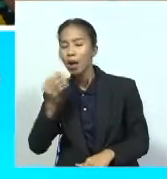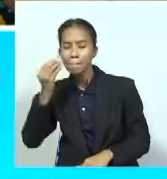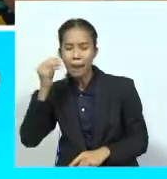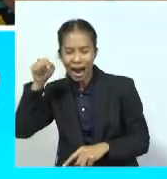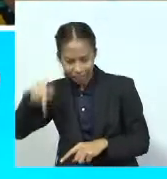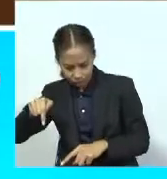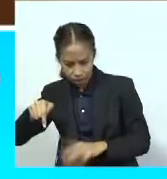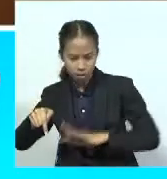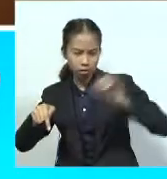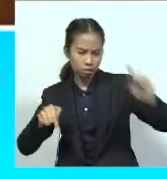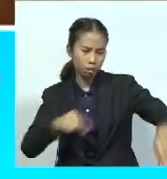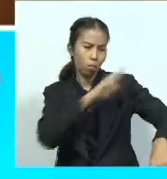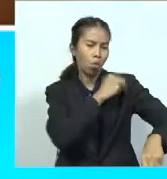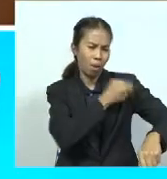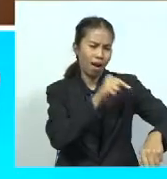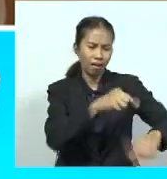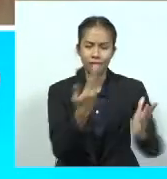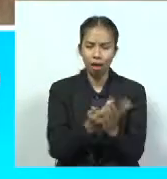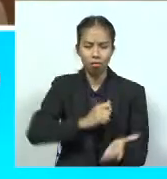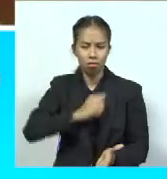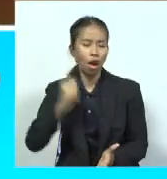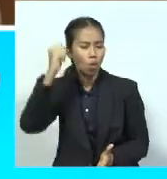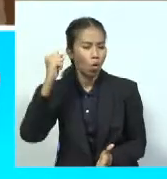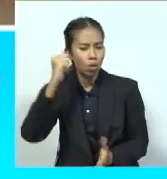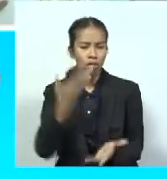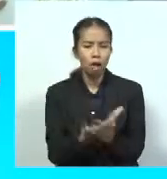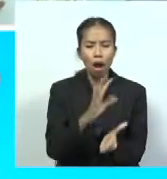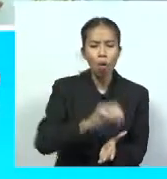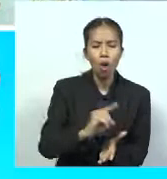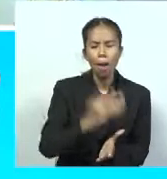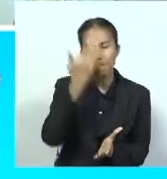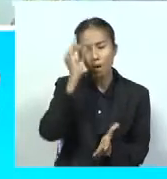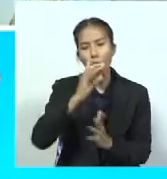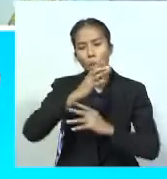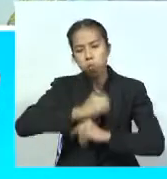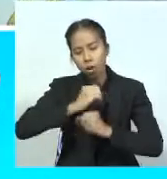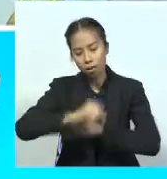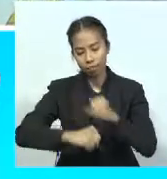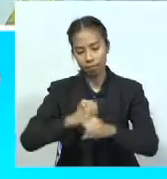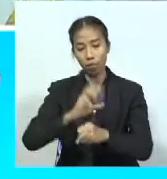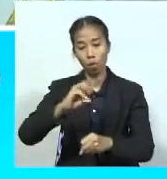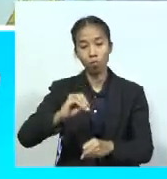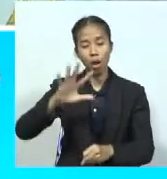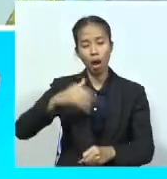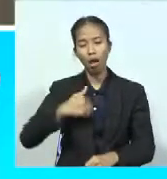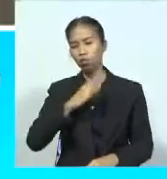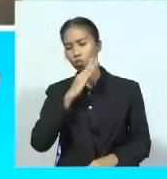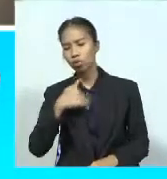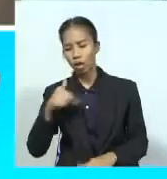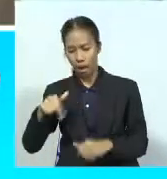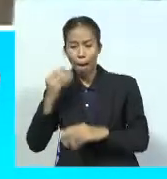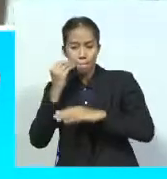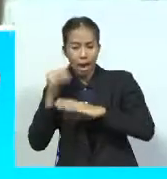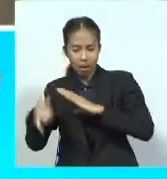โรงพยาบาลเนี่ยมันมีค่าใช้จ่ายนะครับแล้วเราเชื่อว่าคนที่อายุ65ขึ้นไปแล้วเนี่ยโอกาสที่จะออกจากบ้านไปทำธุระ